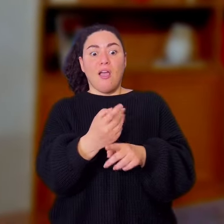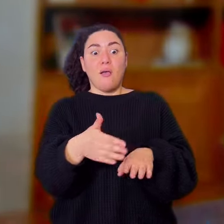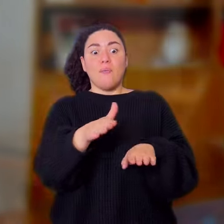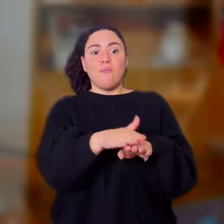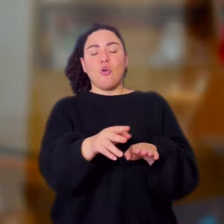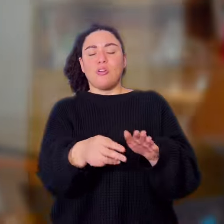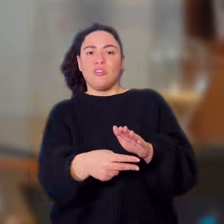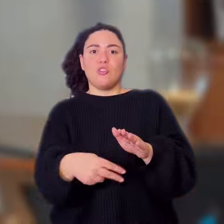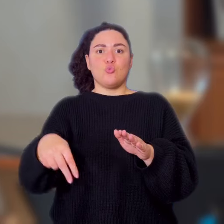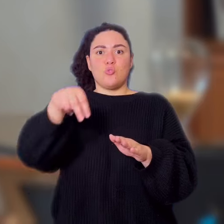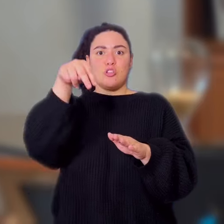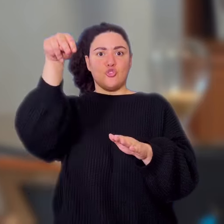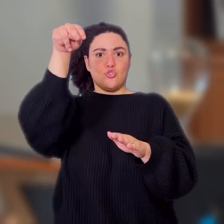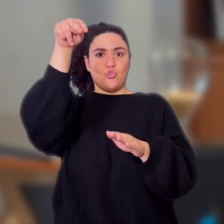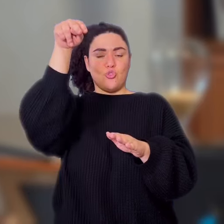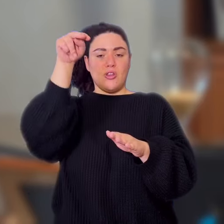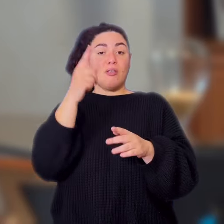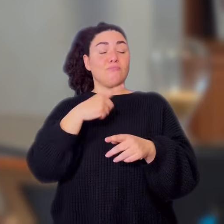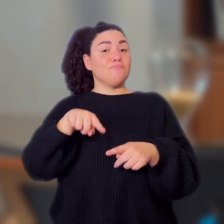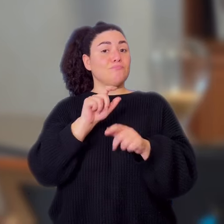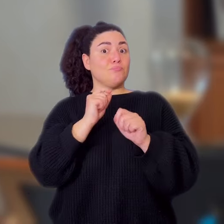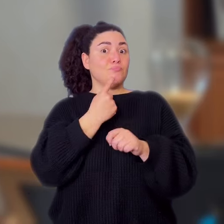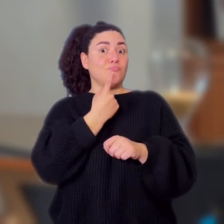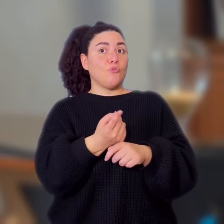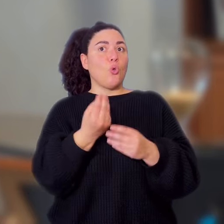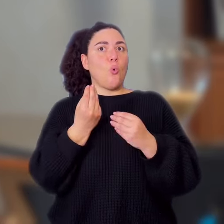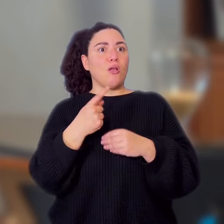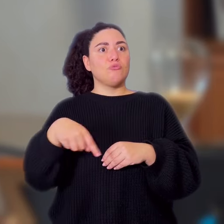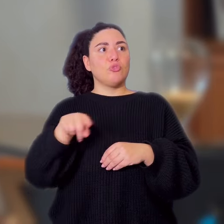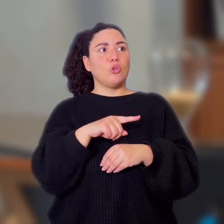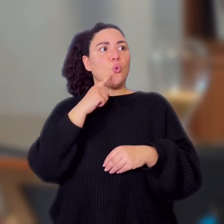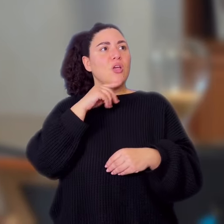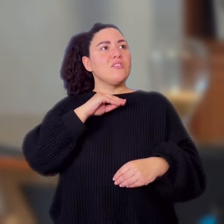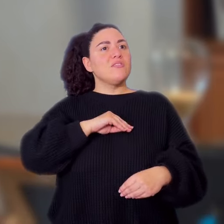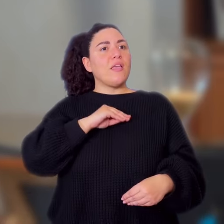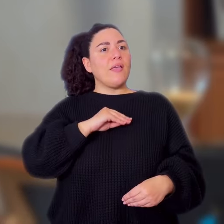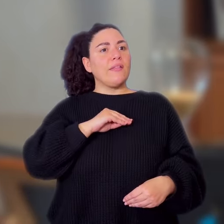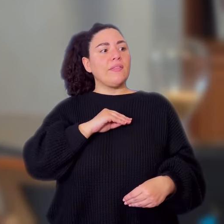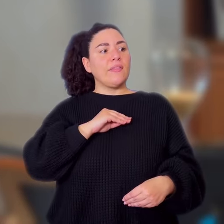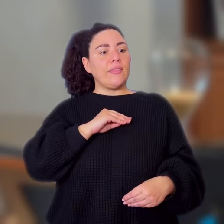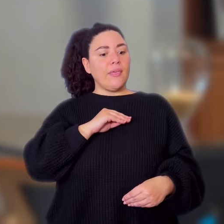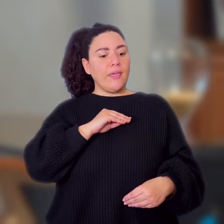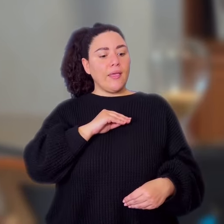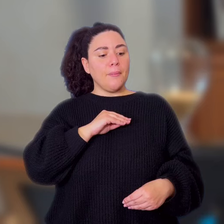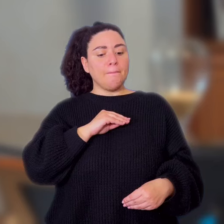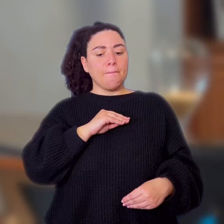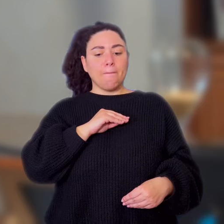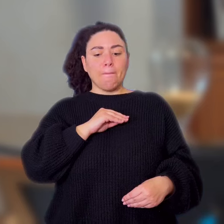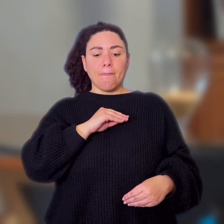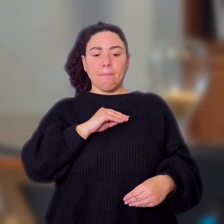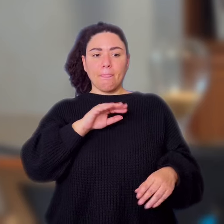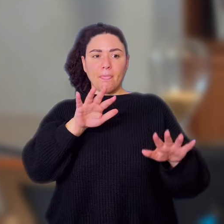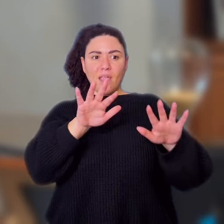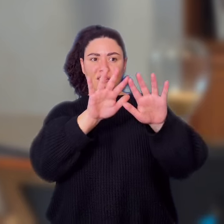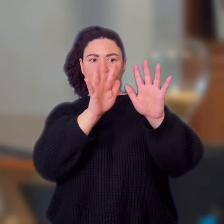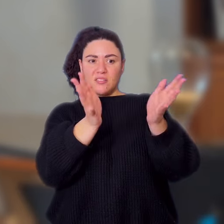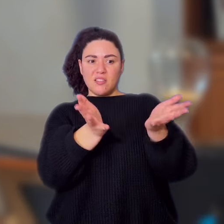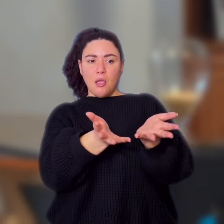dai Morti possiamo dire che quando siamo tentati di leggere quel